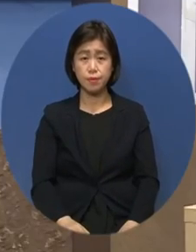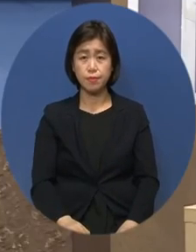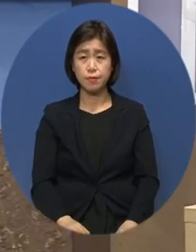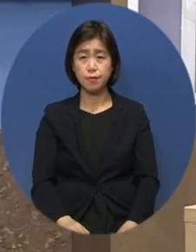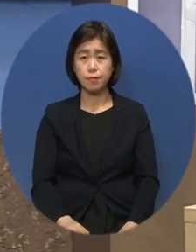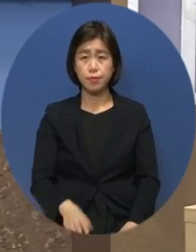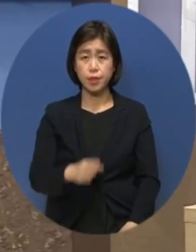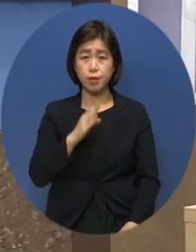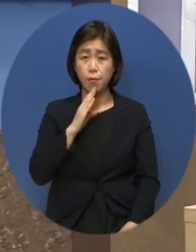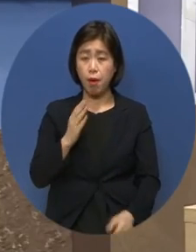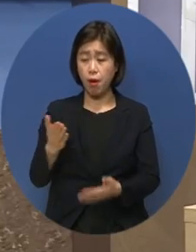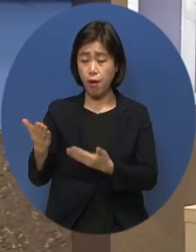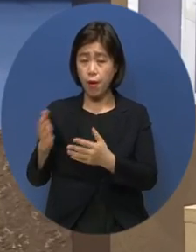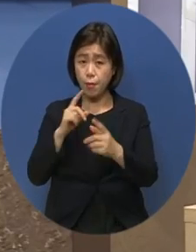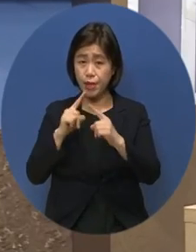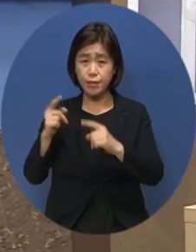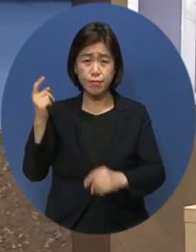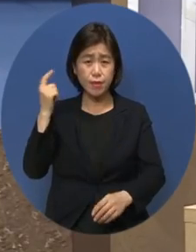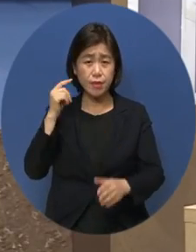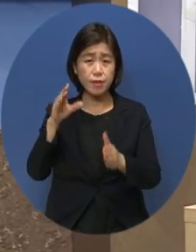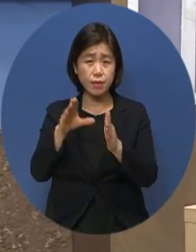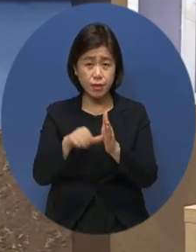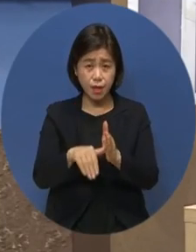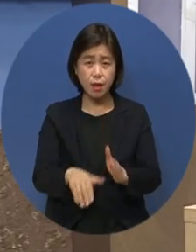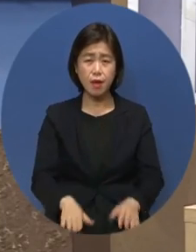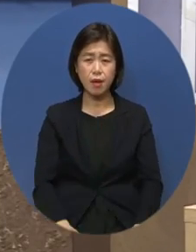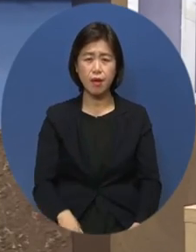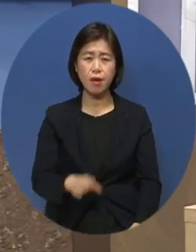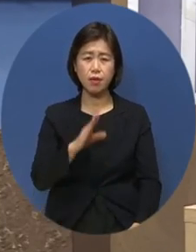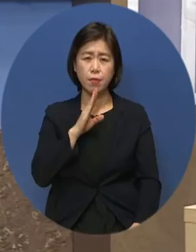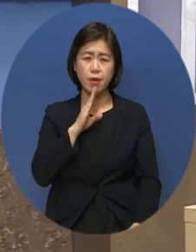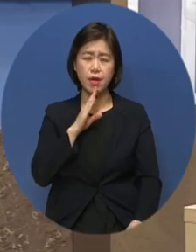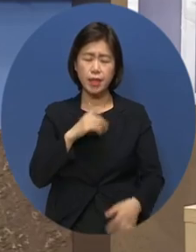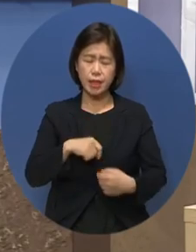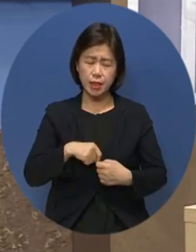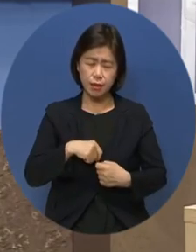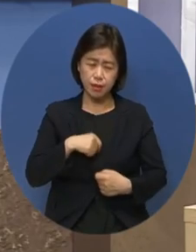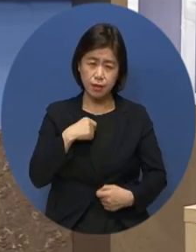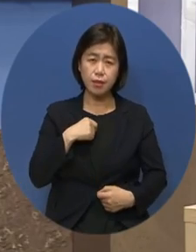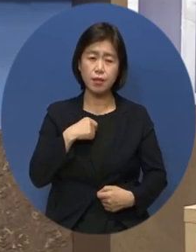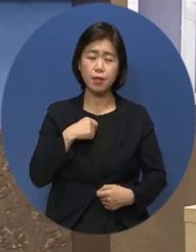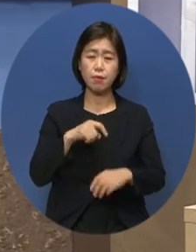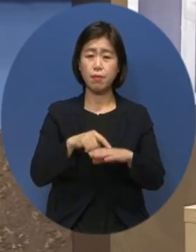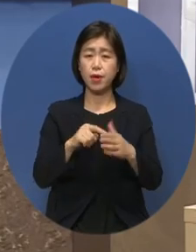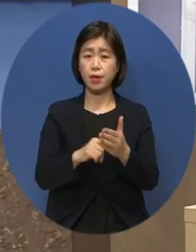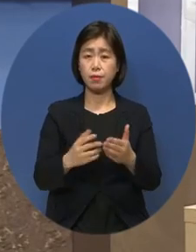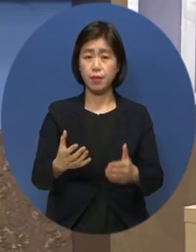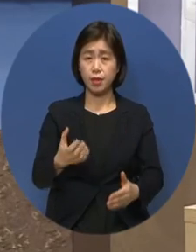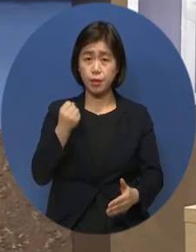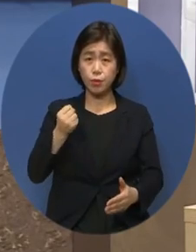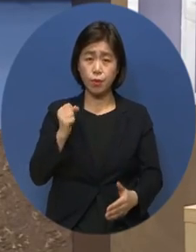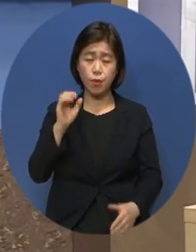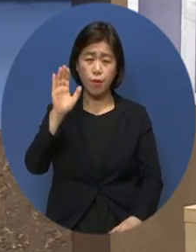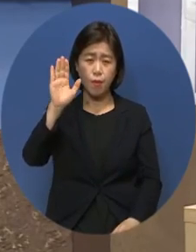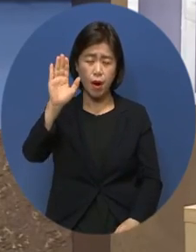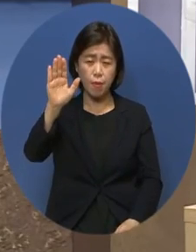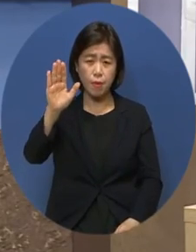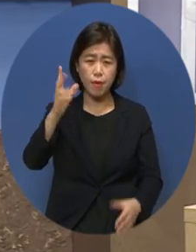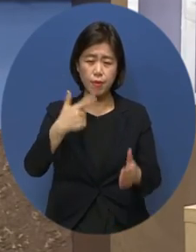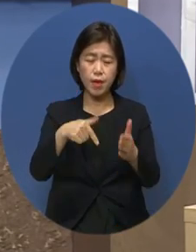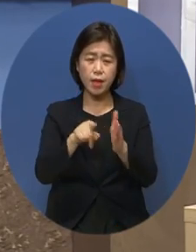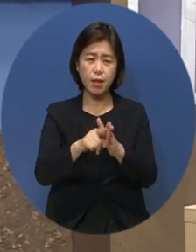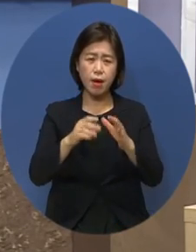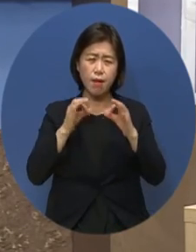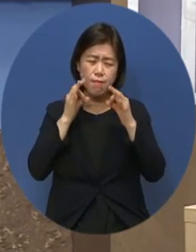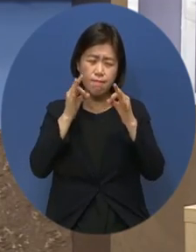관장님 말씀을 들으니까 아 이게 진심으로 더 나은 세상을 만들기 위해서 노력한다는 게 어떤